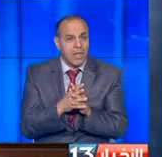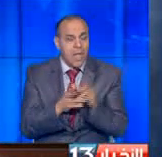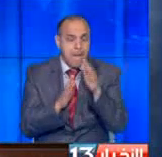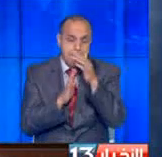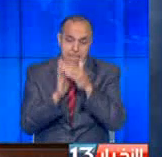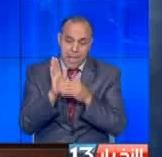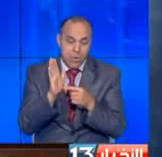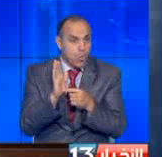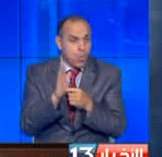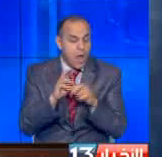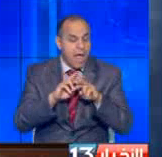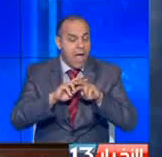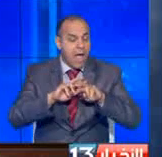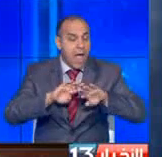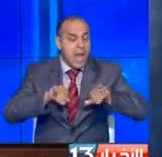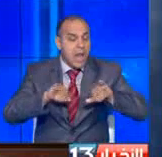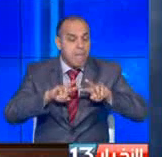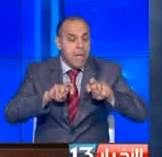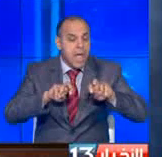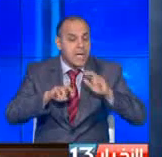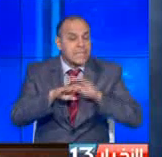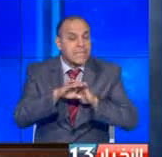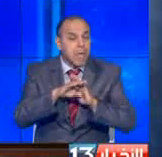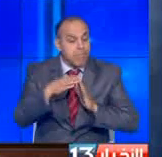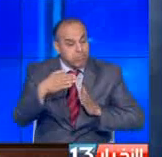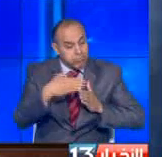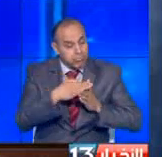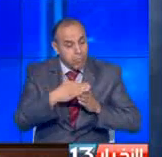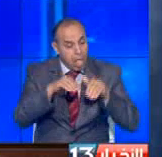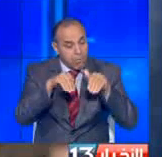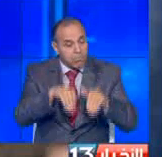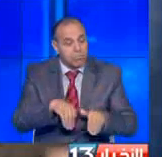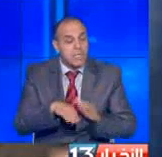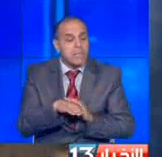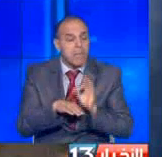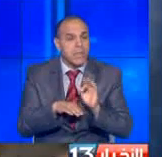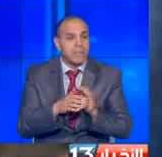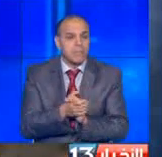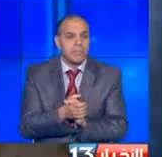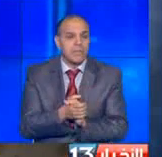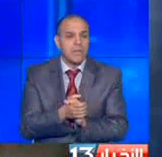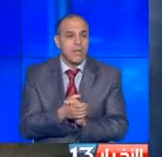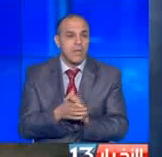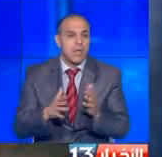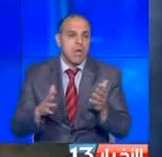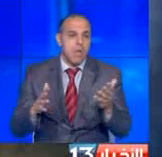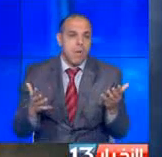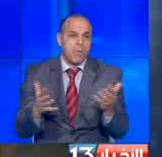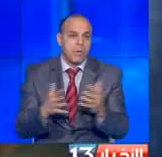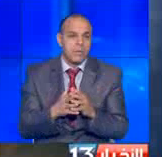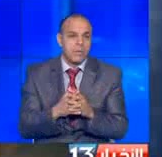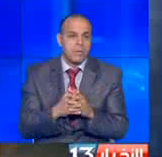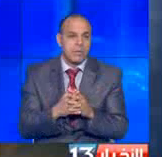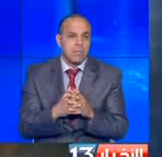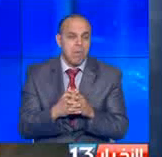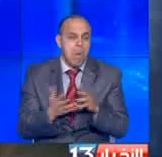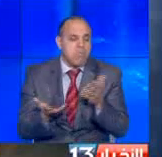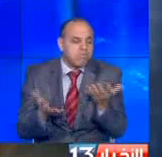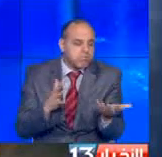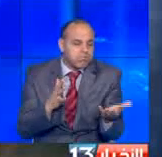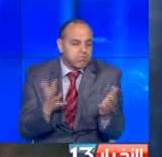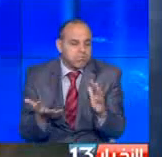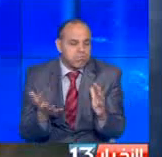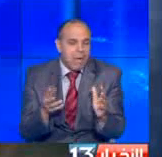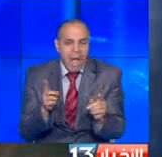بيان ويفتح تحقيق جدي حول الاسباب المسبق لانه الحادث غير قد يكونون اساء التقديم